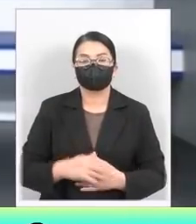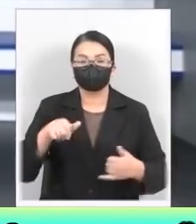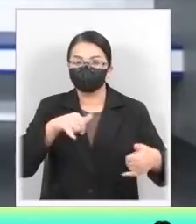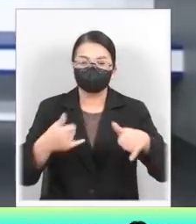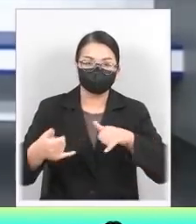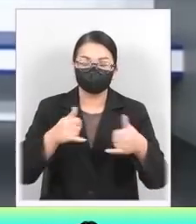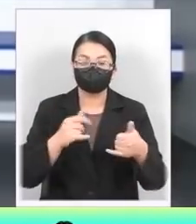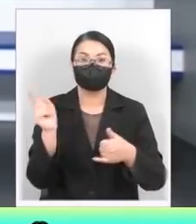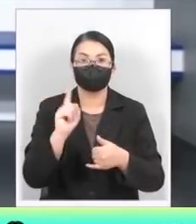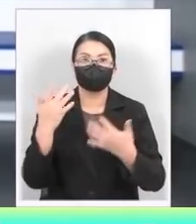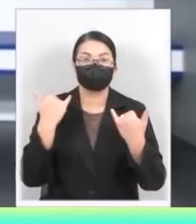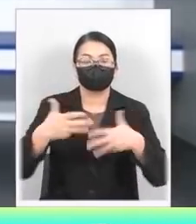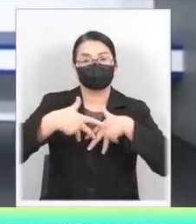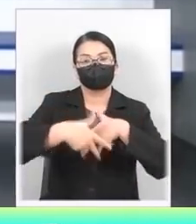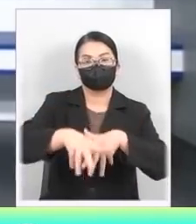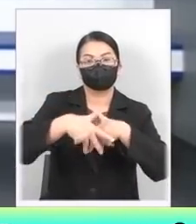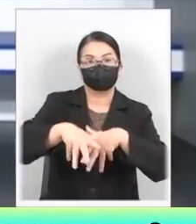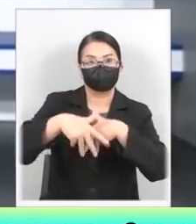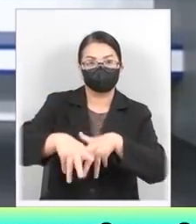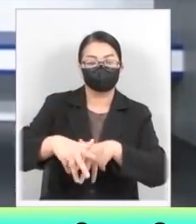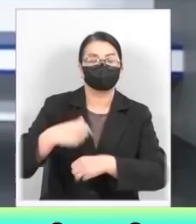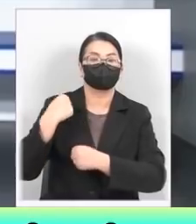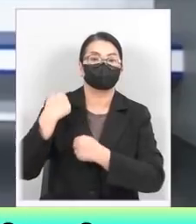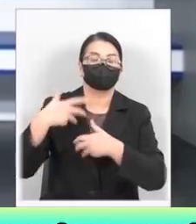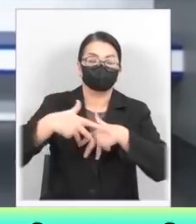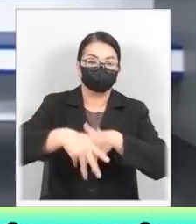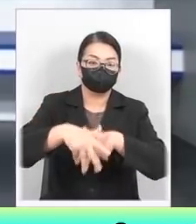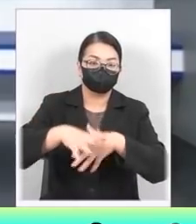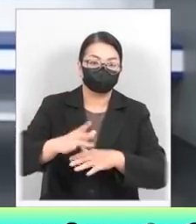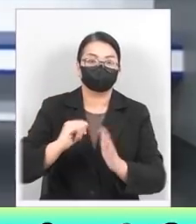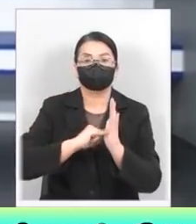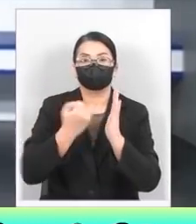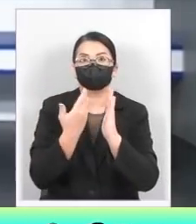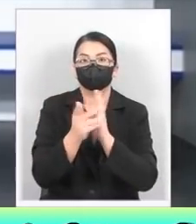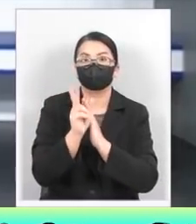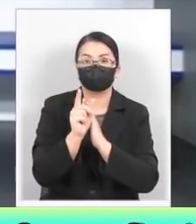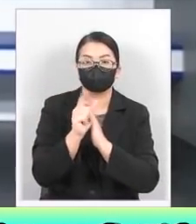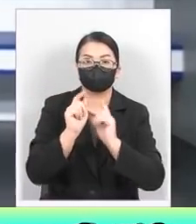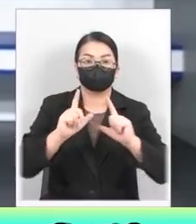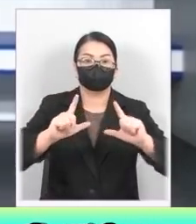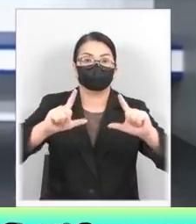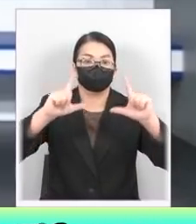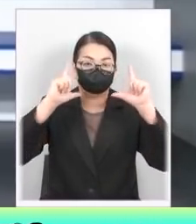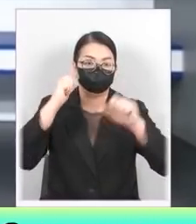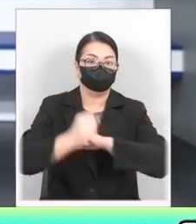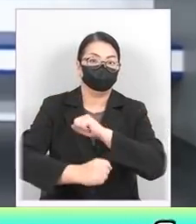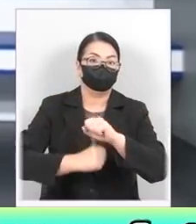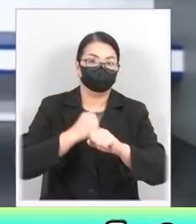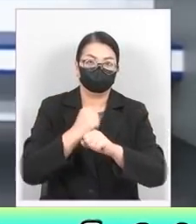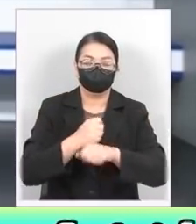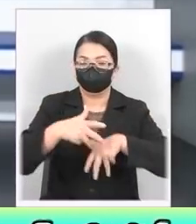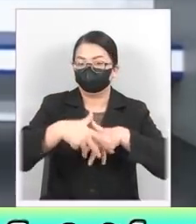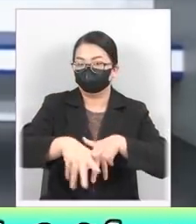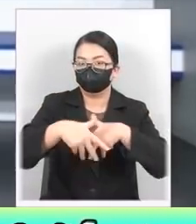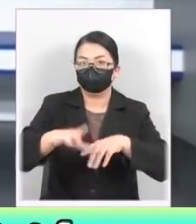นี่คือขบวนแห่บุญพเวทของชาวบ้านขอที่จังหวัดขอนแก่นนะครับนี่ยิ่งใหญ่อลังการมากเลยนะ